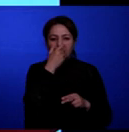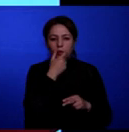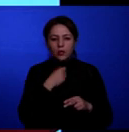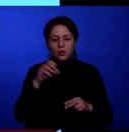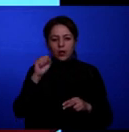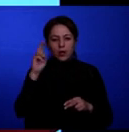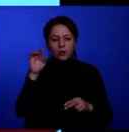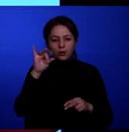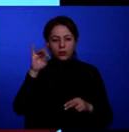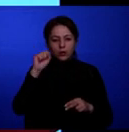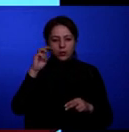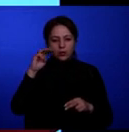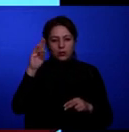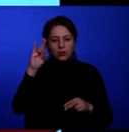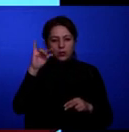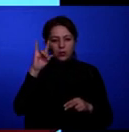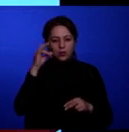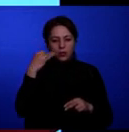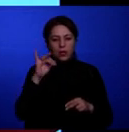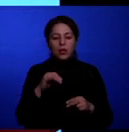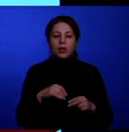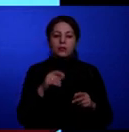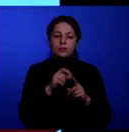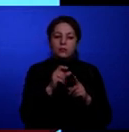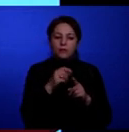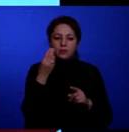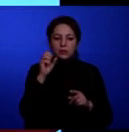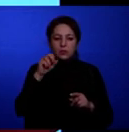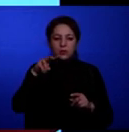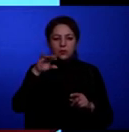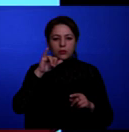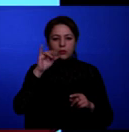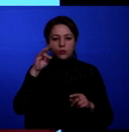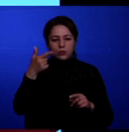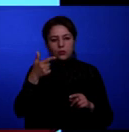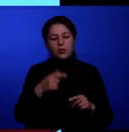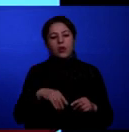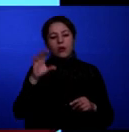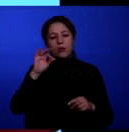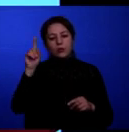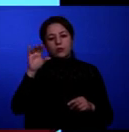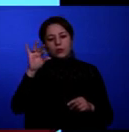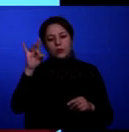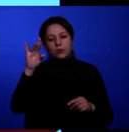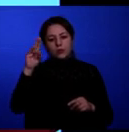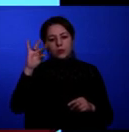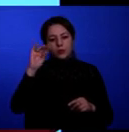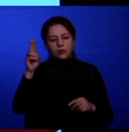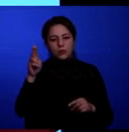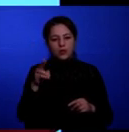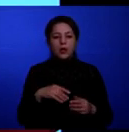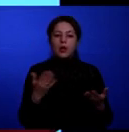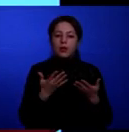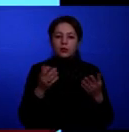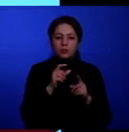какое слово можно заменить словом шалун озорник какое слово мы